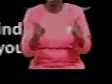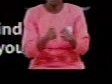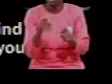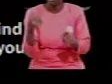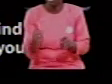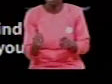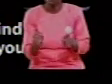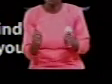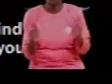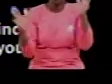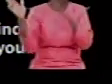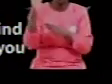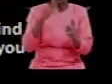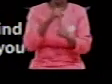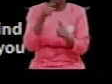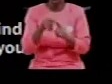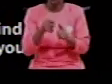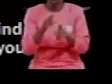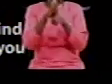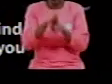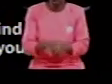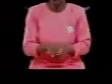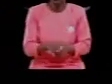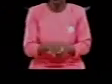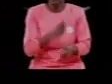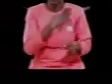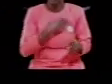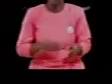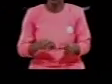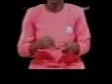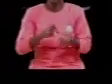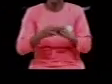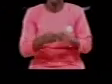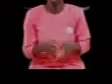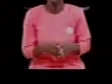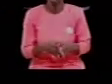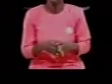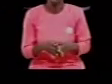بليتكم أشمت عند مجيء